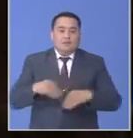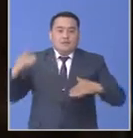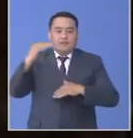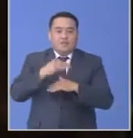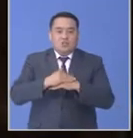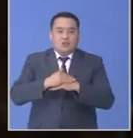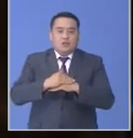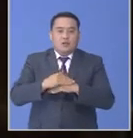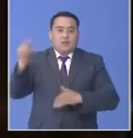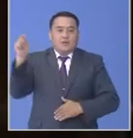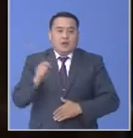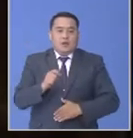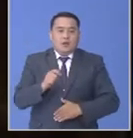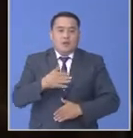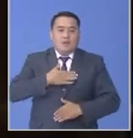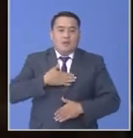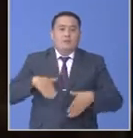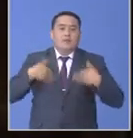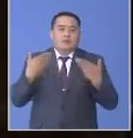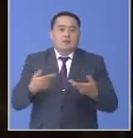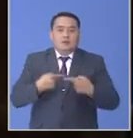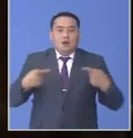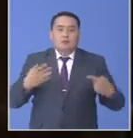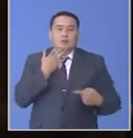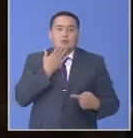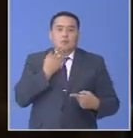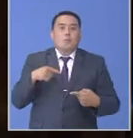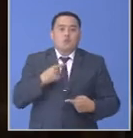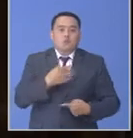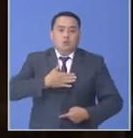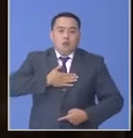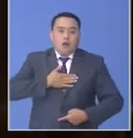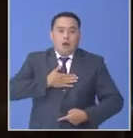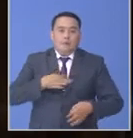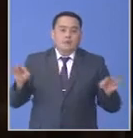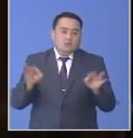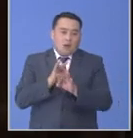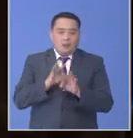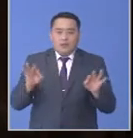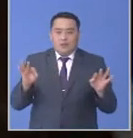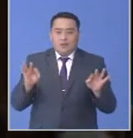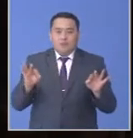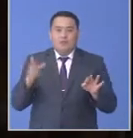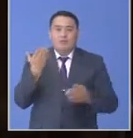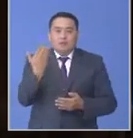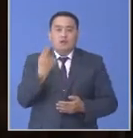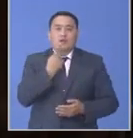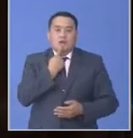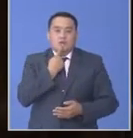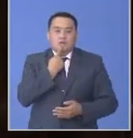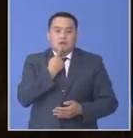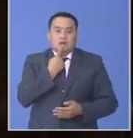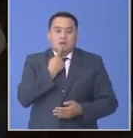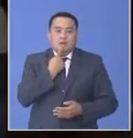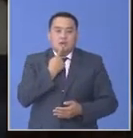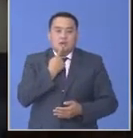сюда приходящие, мы же все представители разных этносов, почему бы нам не запеть на тех языках, допустим, которые